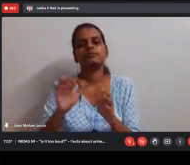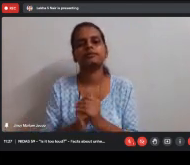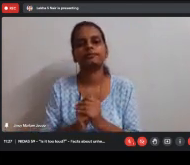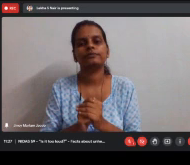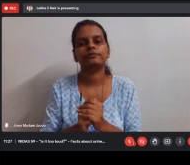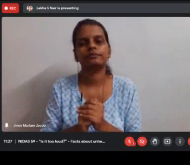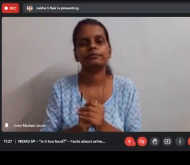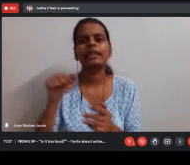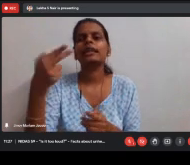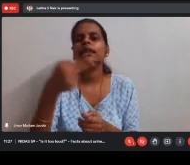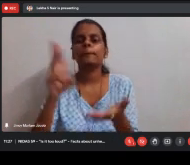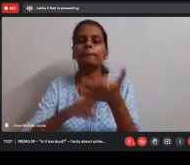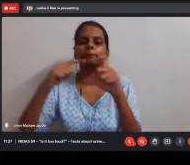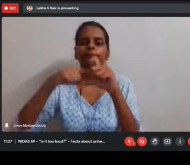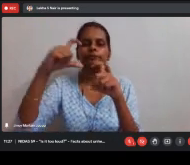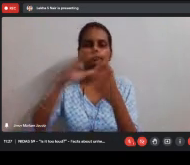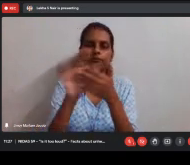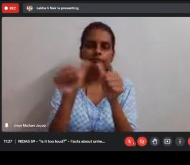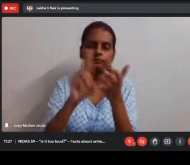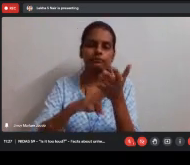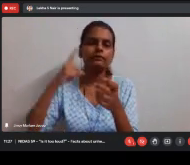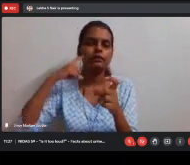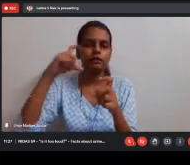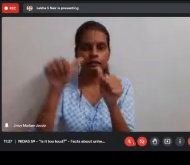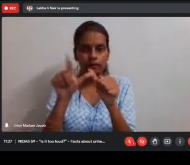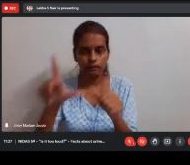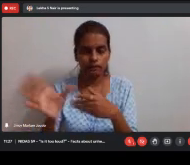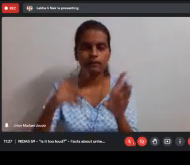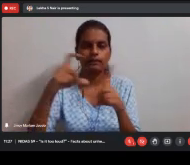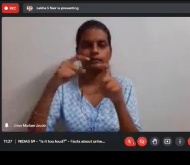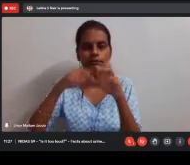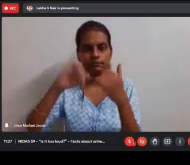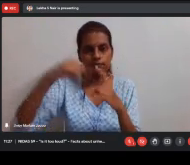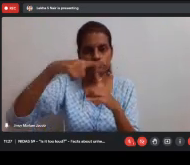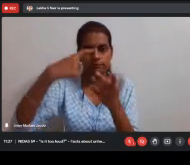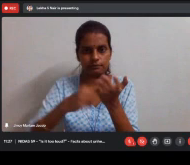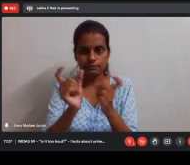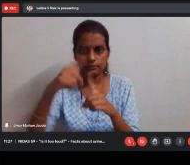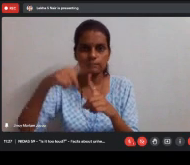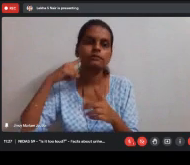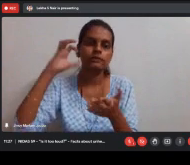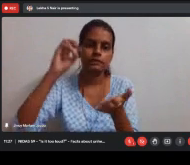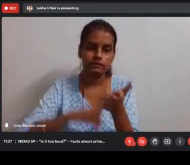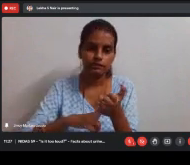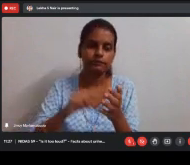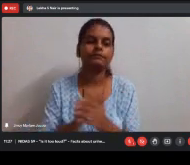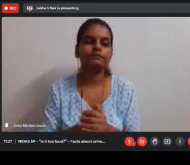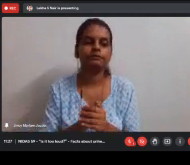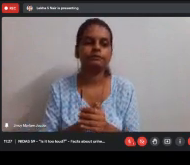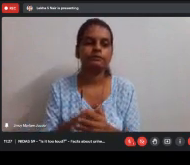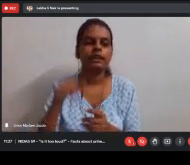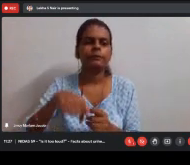എന്താ പറയണ്ടേ, ആദ്യം അത് ഭയങ്കരമായിട്ട് അതിന് അനുസരിച്ച് തന്നെ മൂവ് ചെയ്യാൻ ശ്രമിക്കുന്നു, പതിയെ പതിയെ അത് നശിച്ചു പോകുന്നത്. പറ്റാത്ത സ്റ്റേജ് വരുമ്പോഴത്തേക്കും